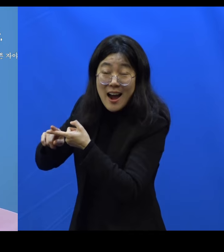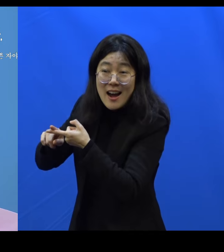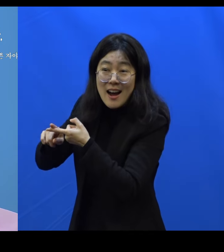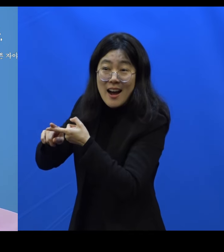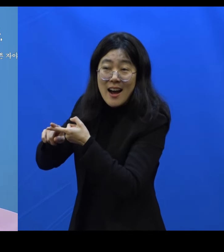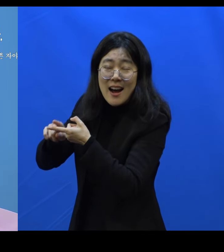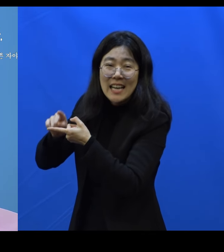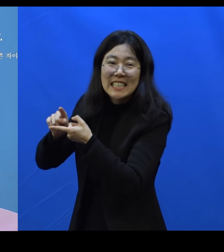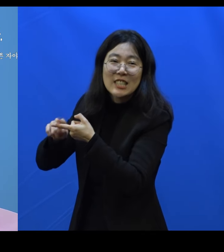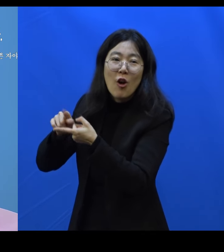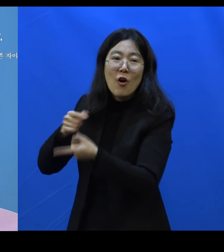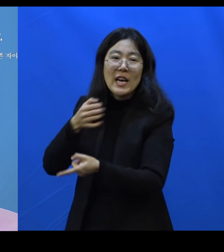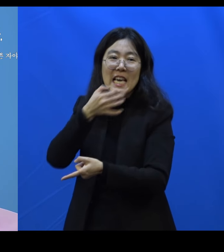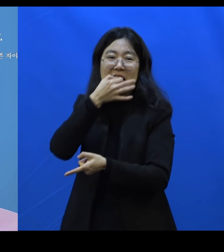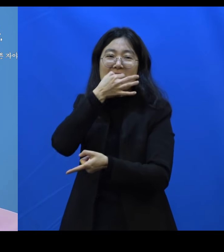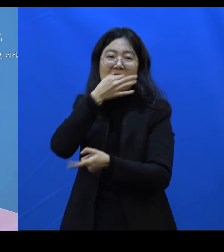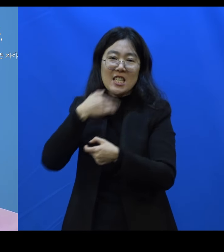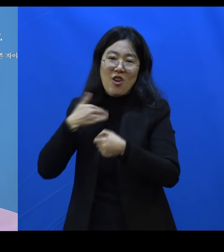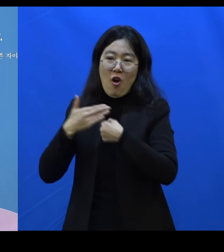쉬워요.